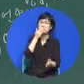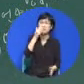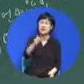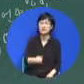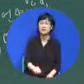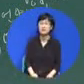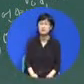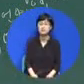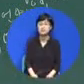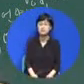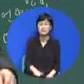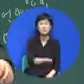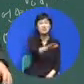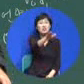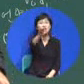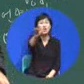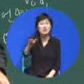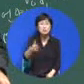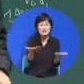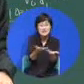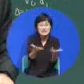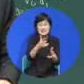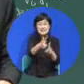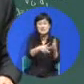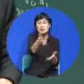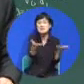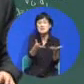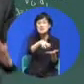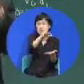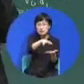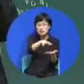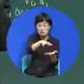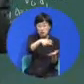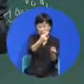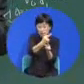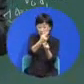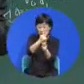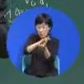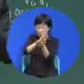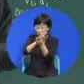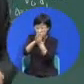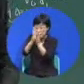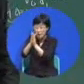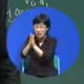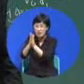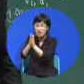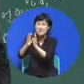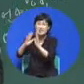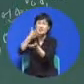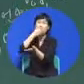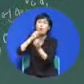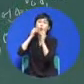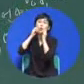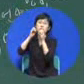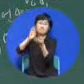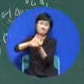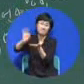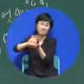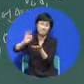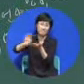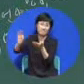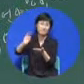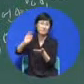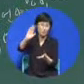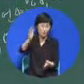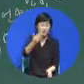prayers to this, God will do the work. 세계복음화에 쓰임 받는 산업으로 바뀌어 있을 겁니다. And one day you will see that your businesses, all